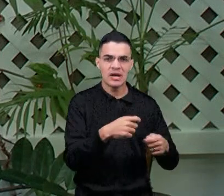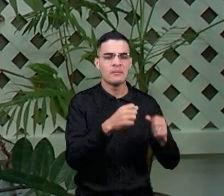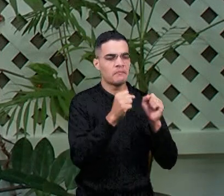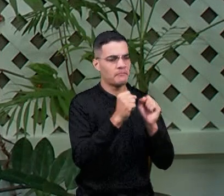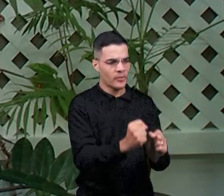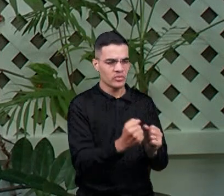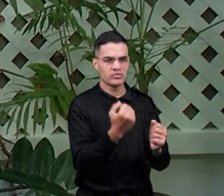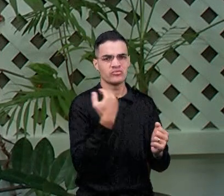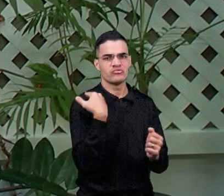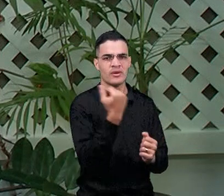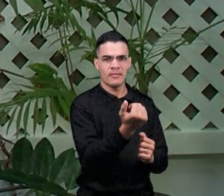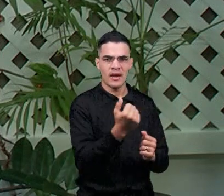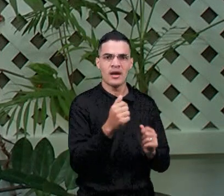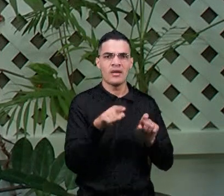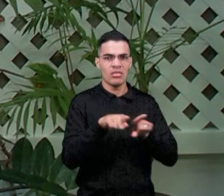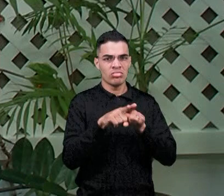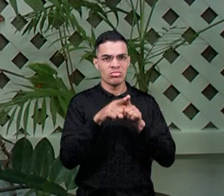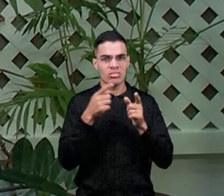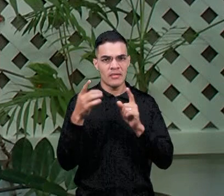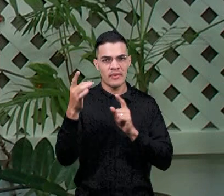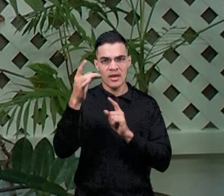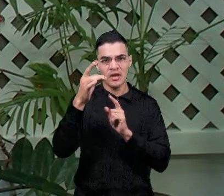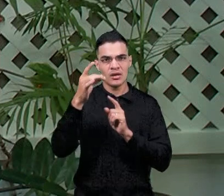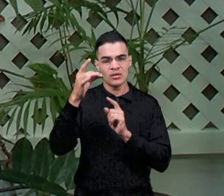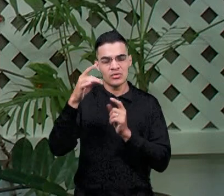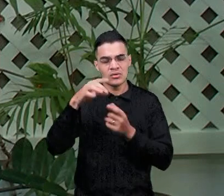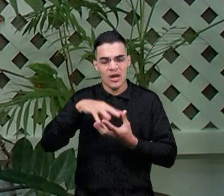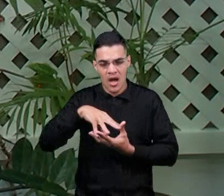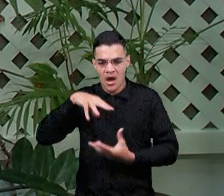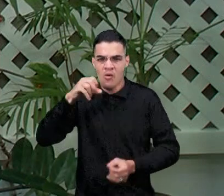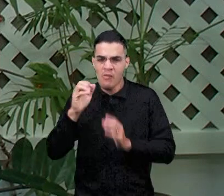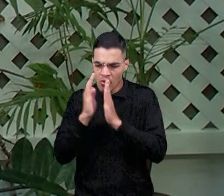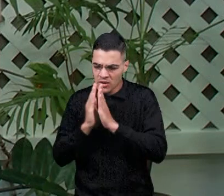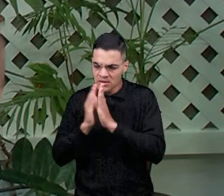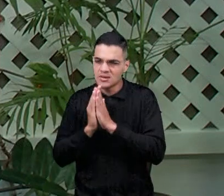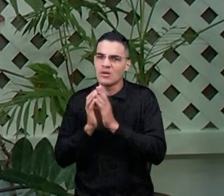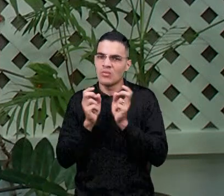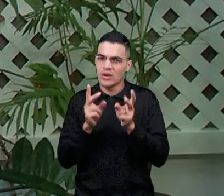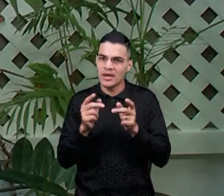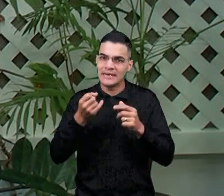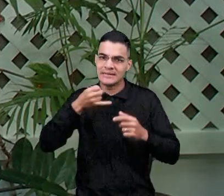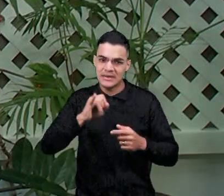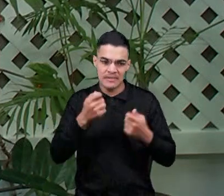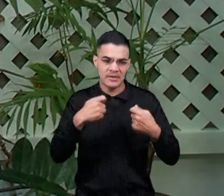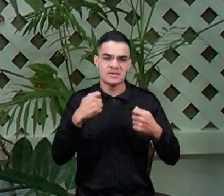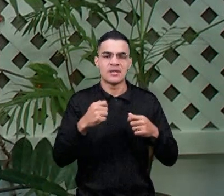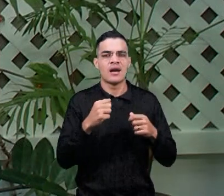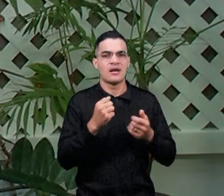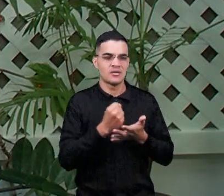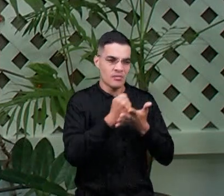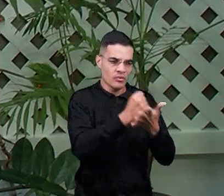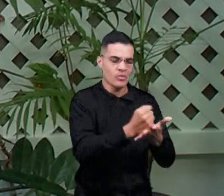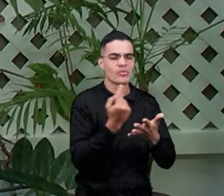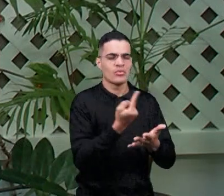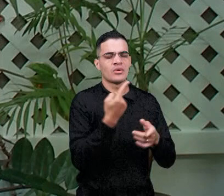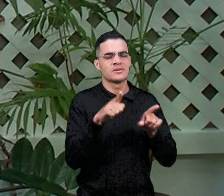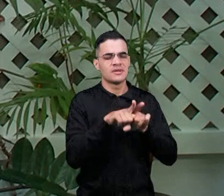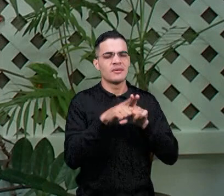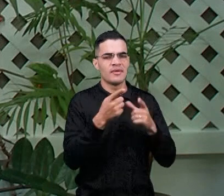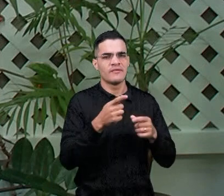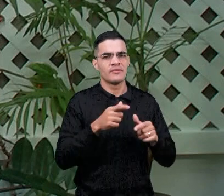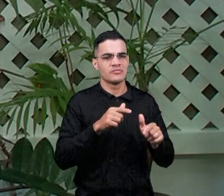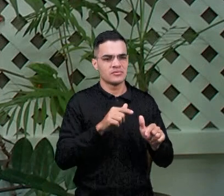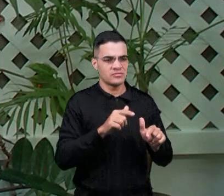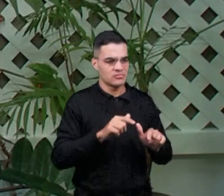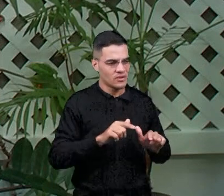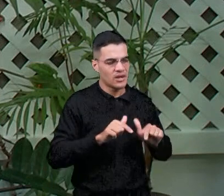aider dans la partie spirituelle et aussi dans la partie matérielle, selon ce qui est possible de se faire.